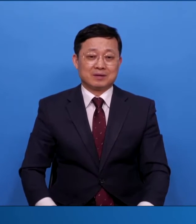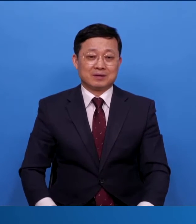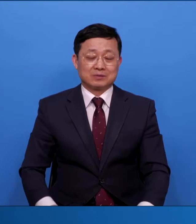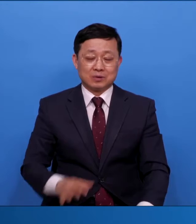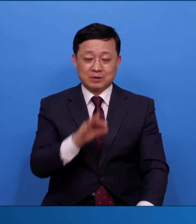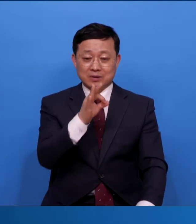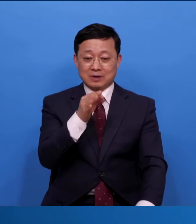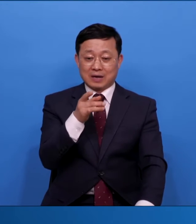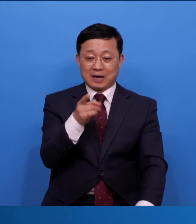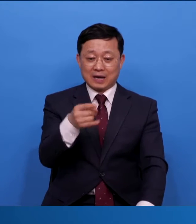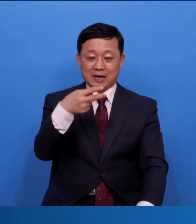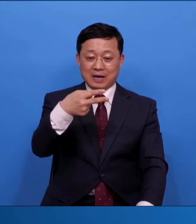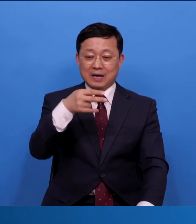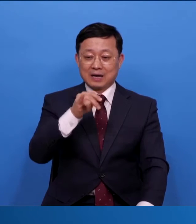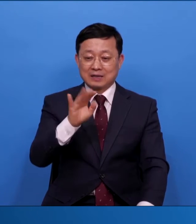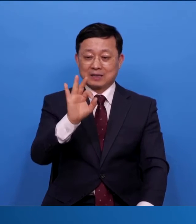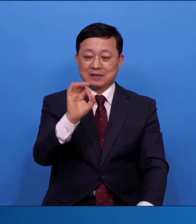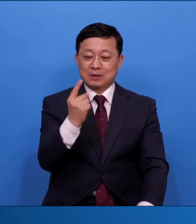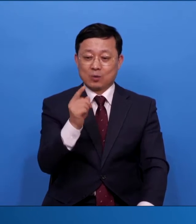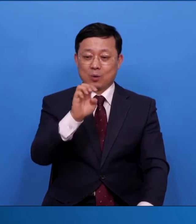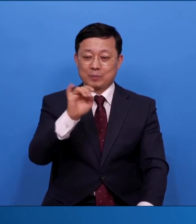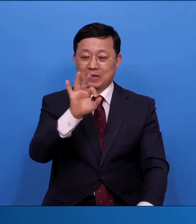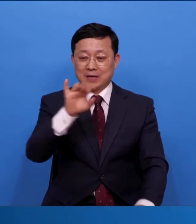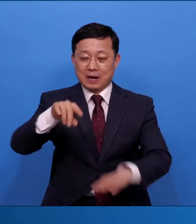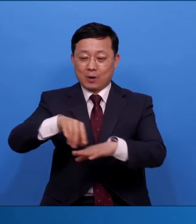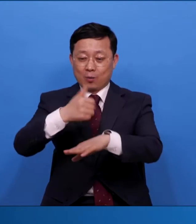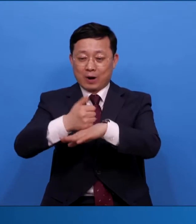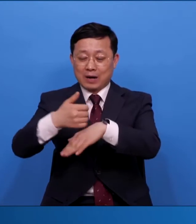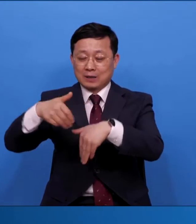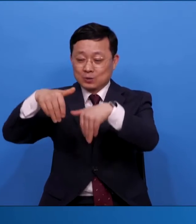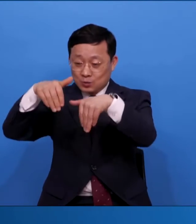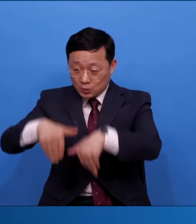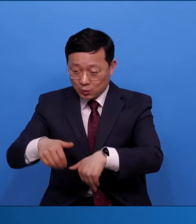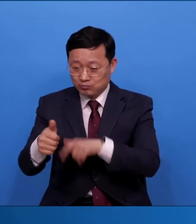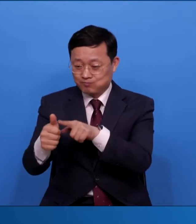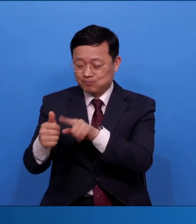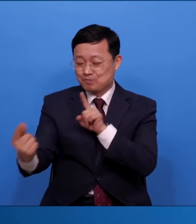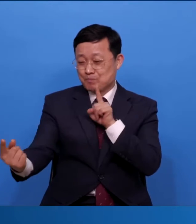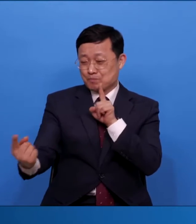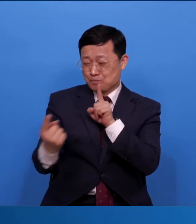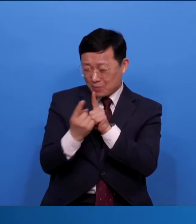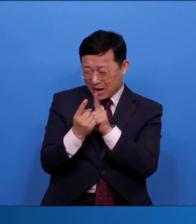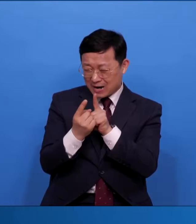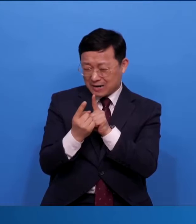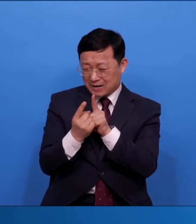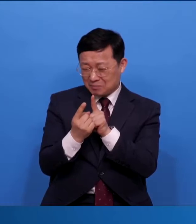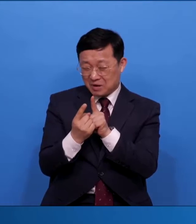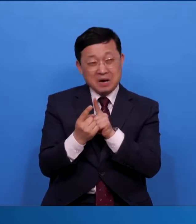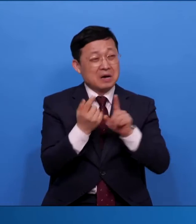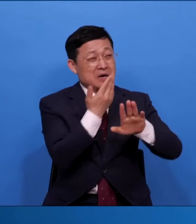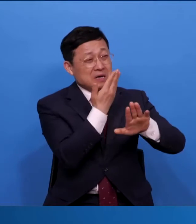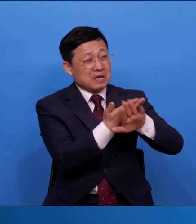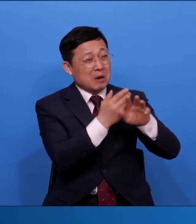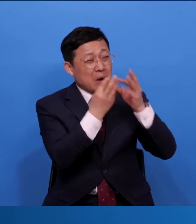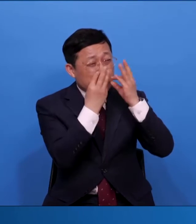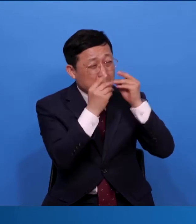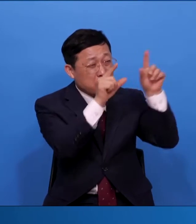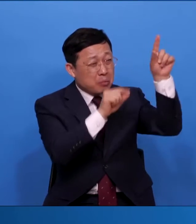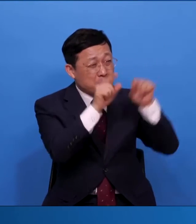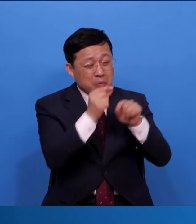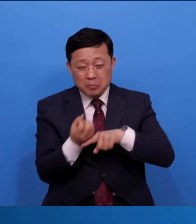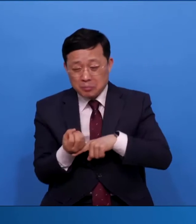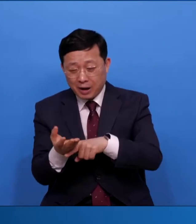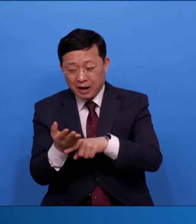에티오피아 내시에게 처음이요 마지막이요 영원한 기회인데 딴 거 이야기하면 안 되죠. 오직